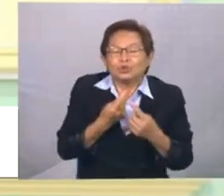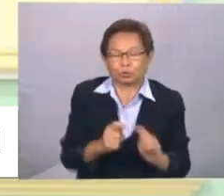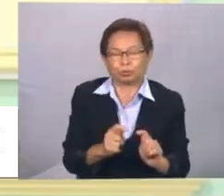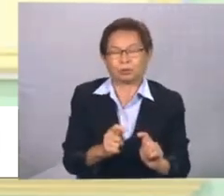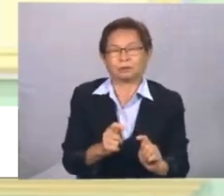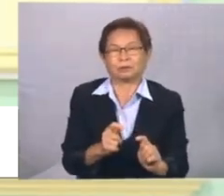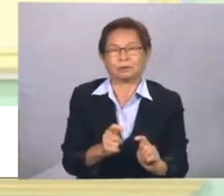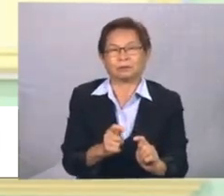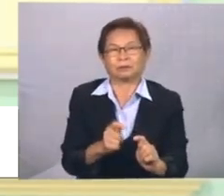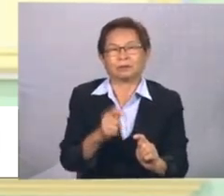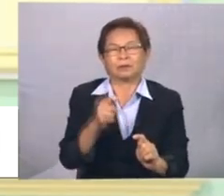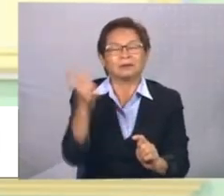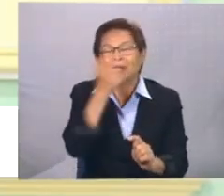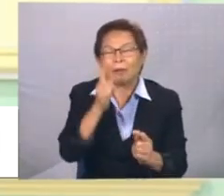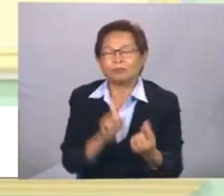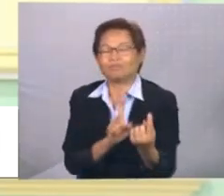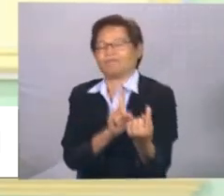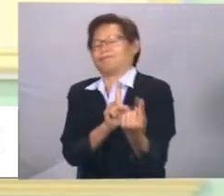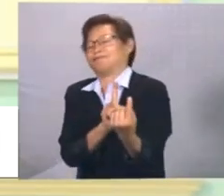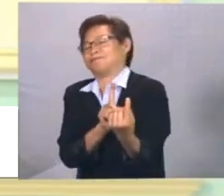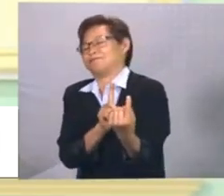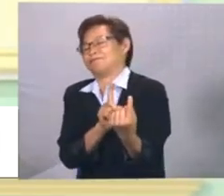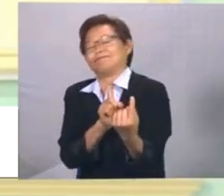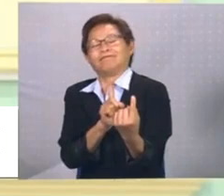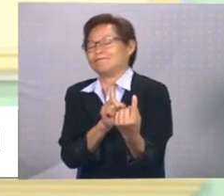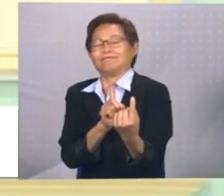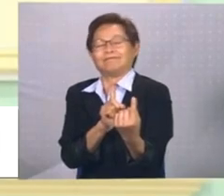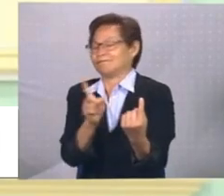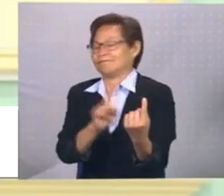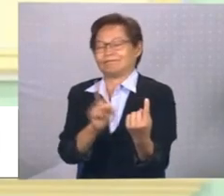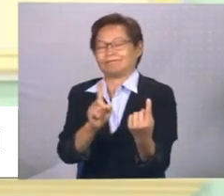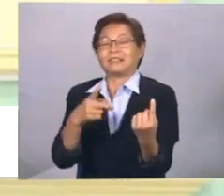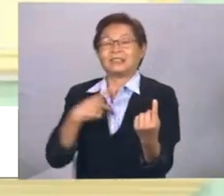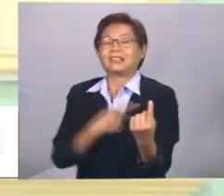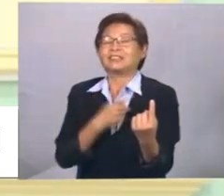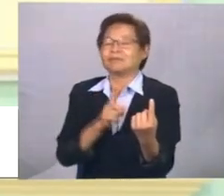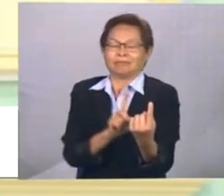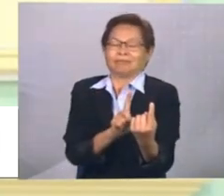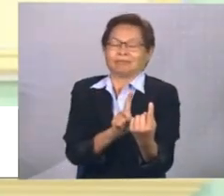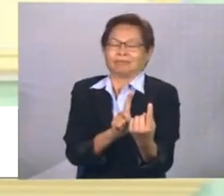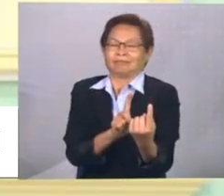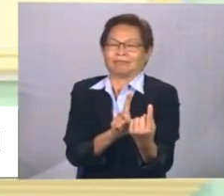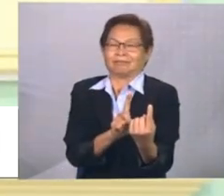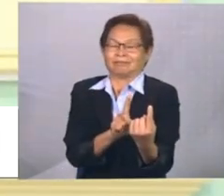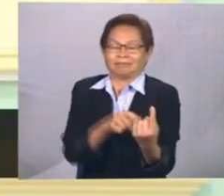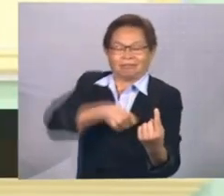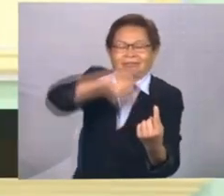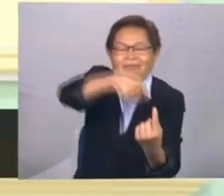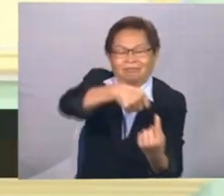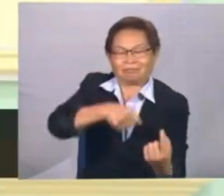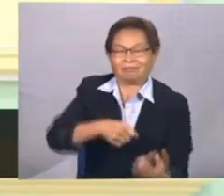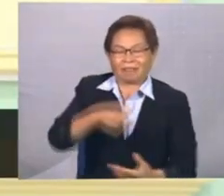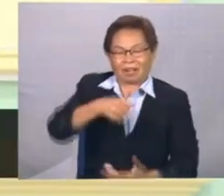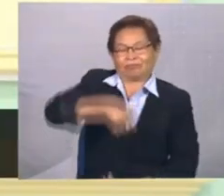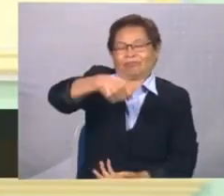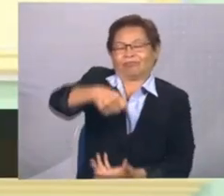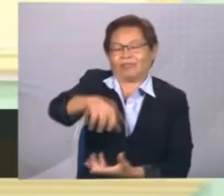pertemuan bersemuka akan Ayo kita coba mengelakkan daripada